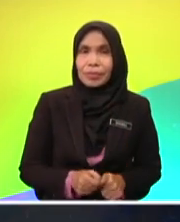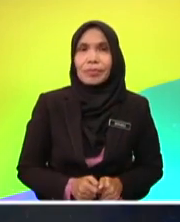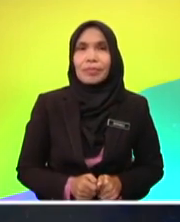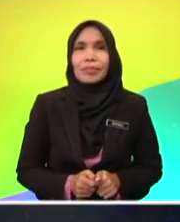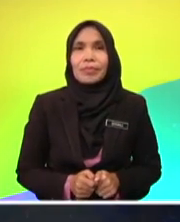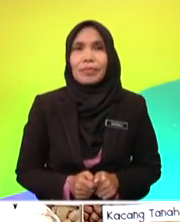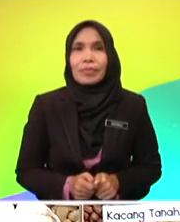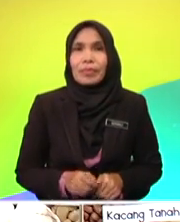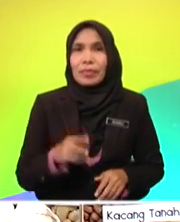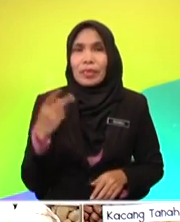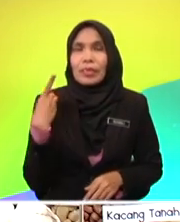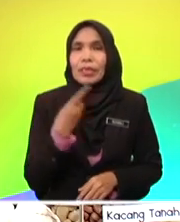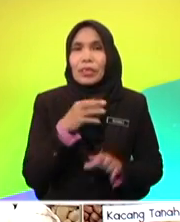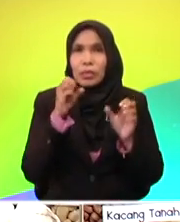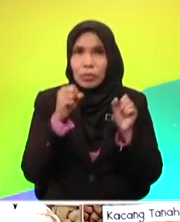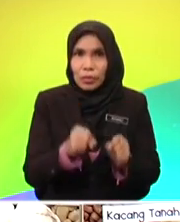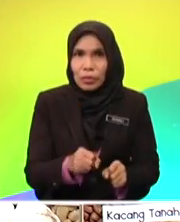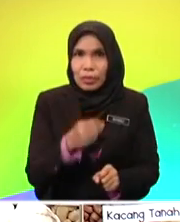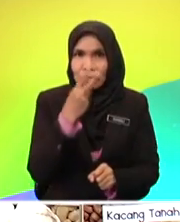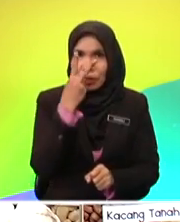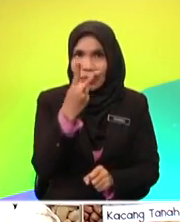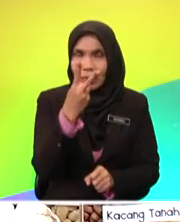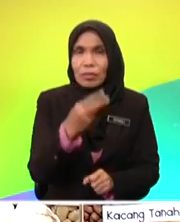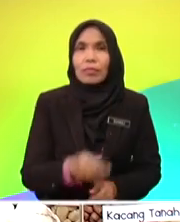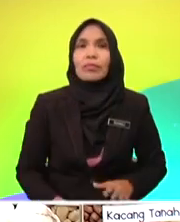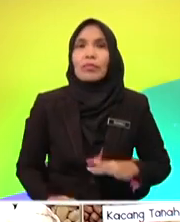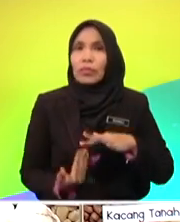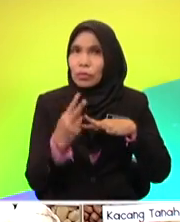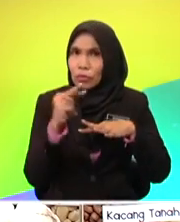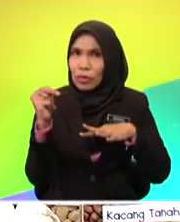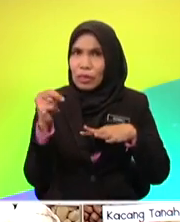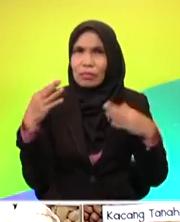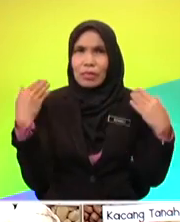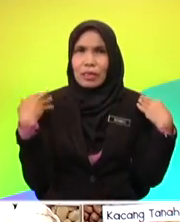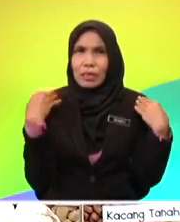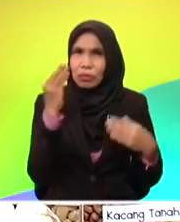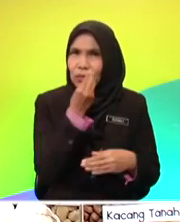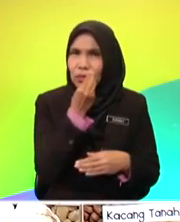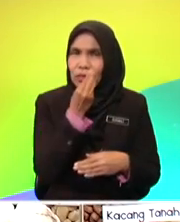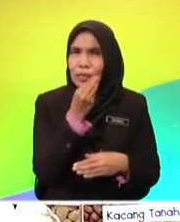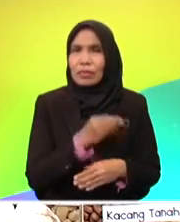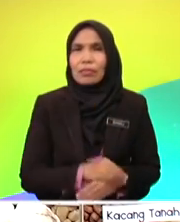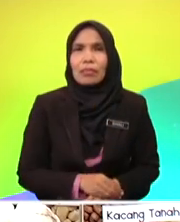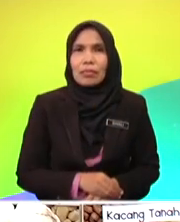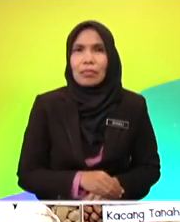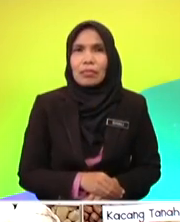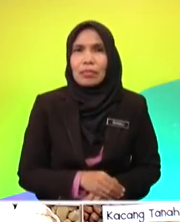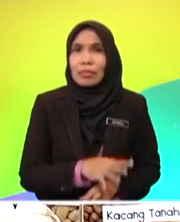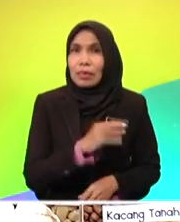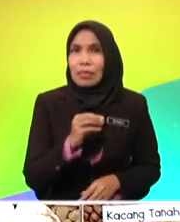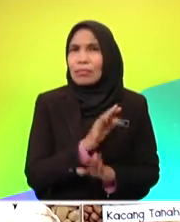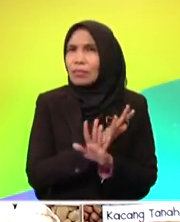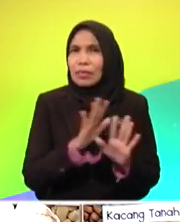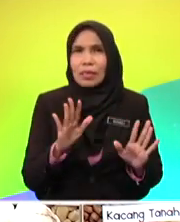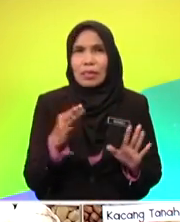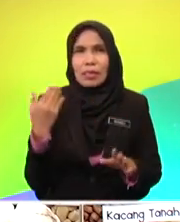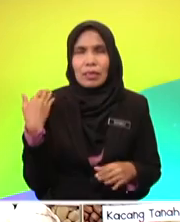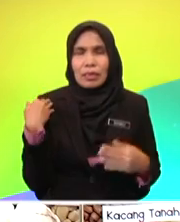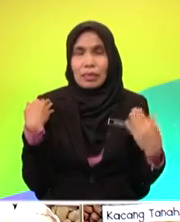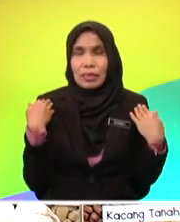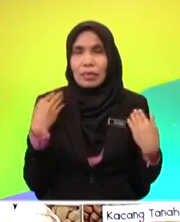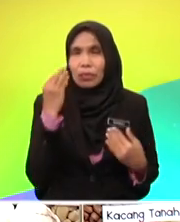kita boleh lihat tumbuhan tu ada bunga atau tak ada bunga. Maksudnya dikeluarkan bunga atau tak ada bunga. Ya. Yang kedua, perbezaannya